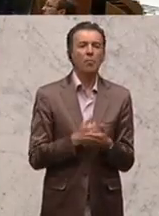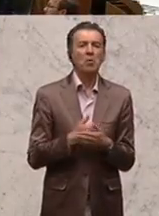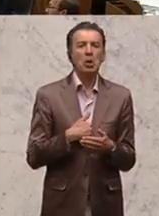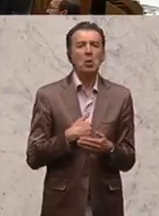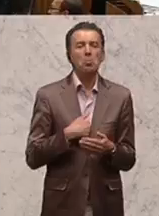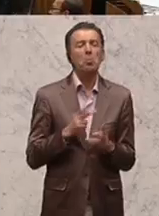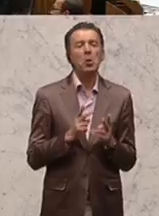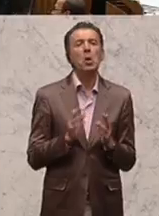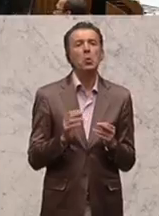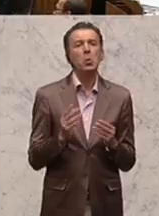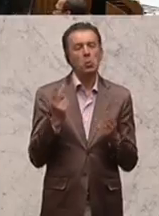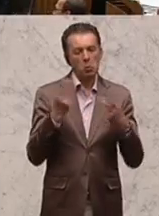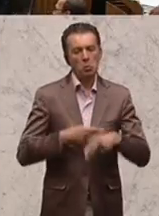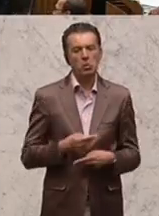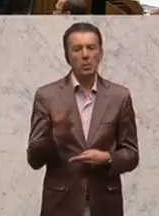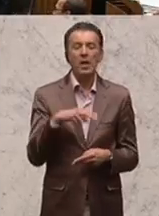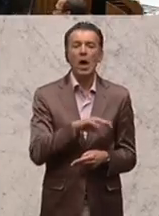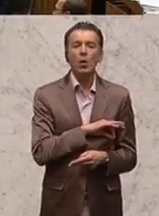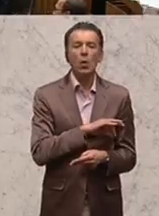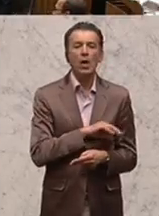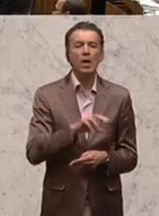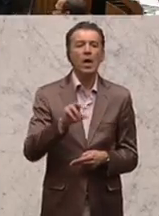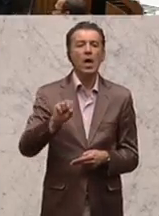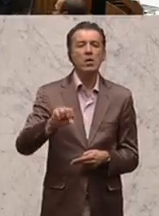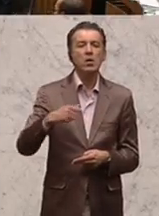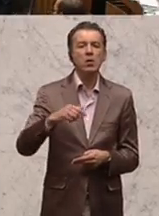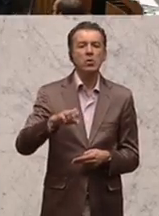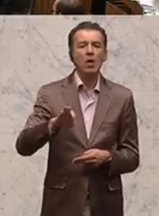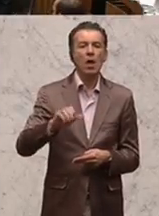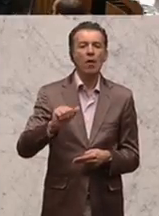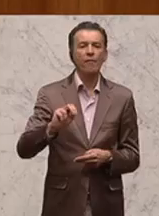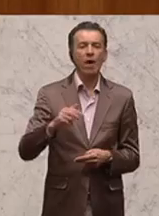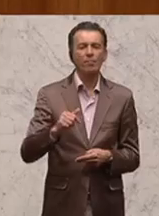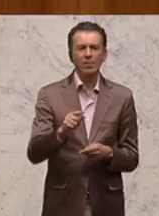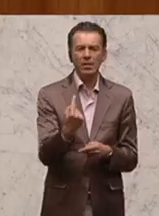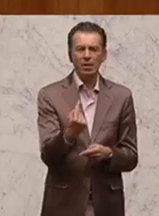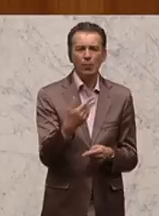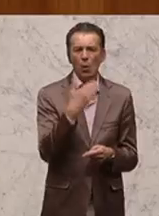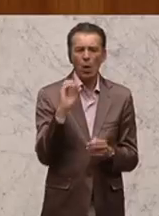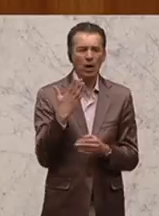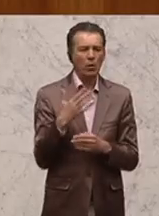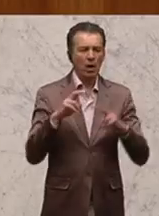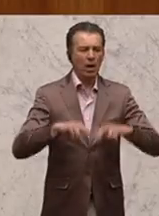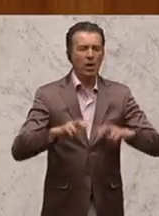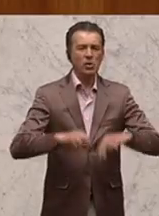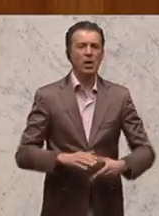zustimmen. Noch ein paar Worte zum Herrn Kollegen Stefan. Ich glaube, Sie waren da nicht ganz aktuell bei Ihrer Recherche.